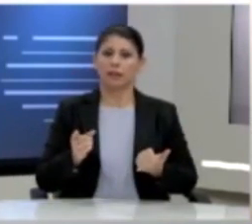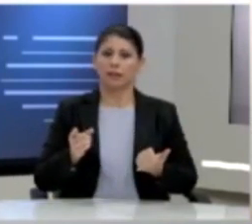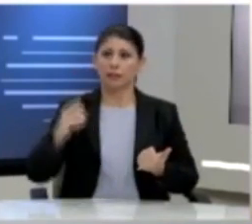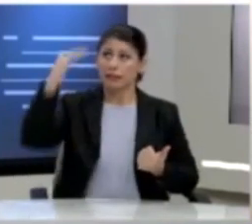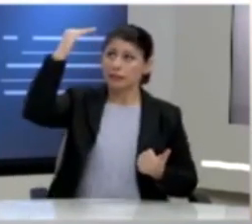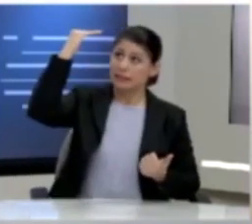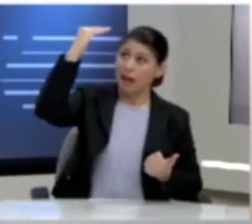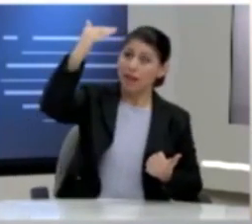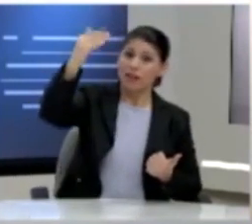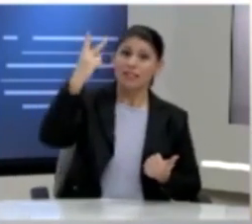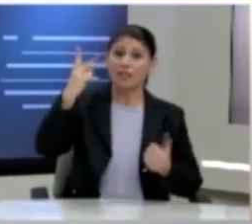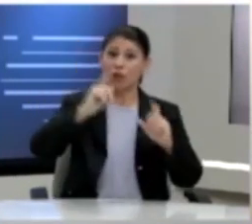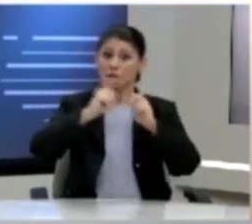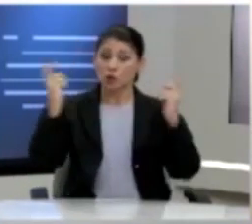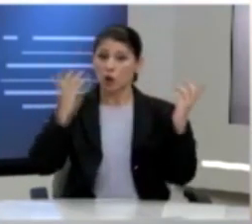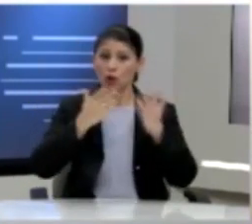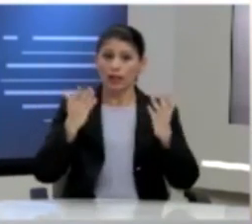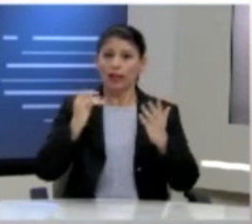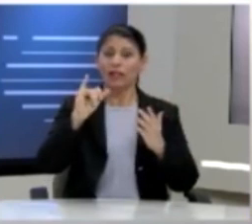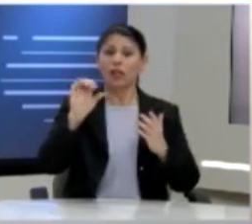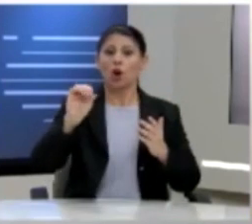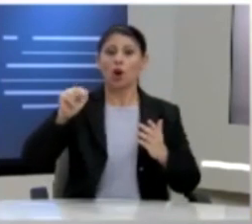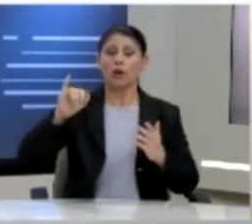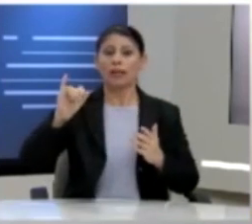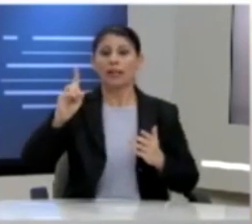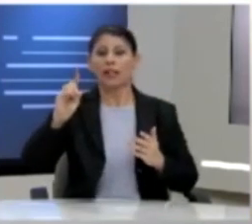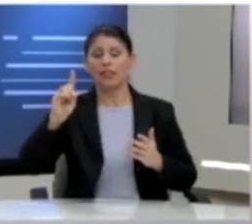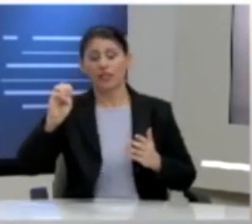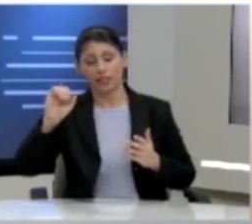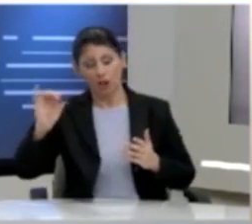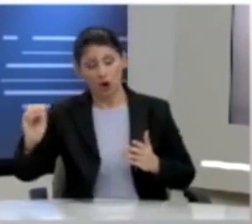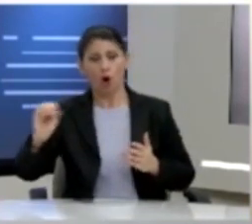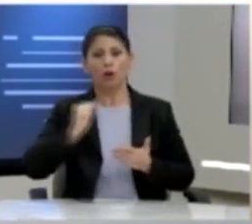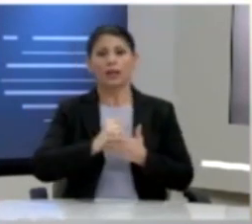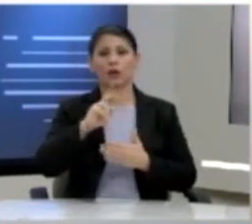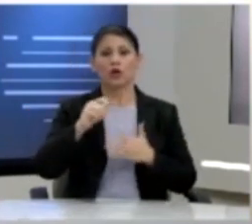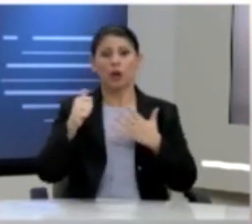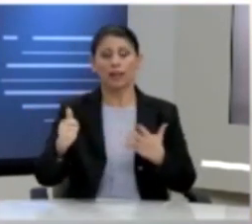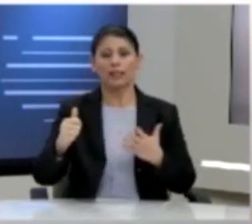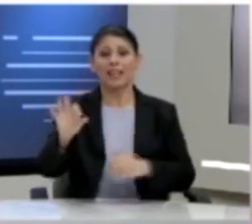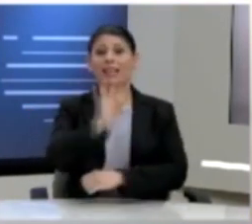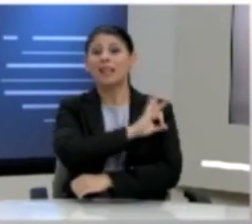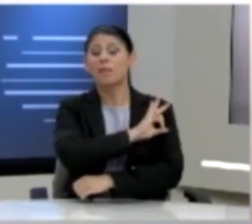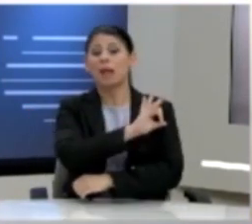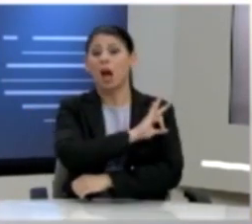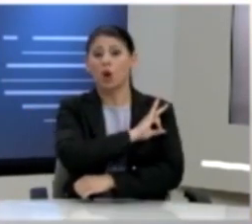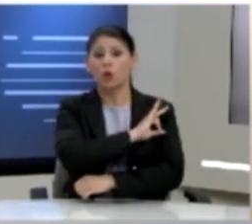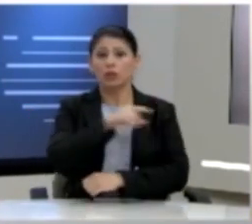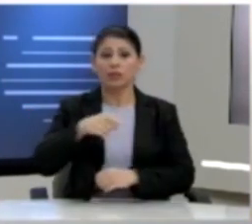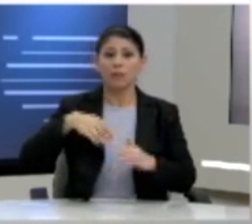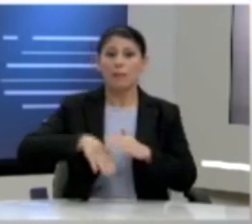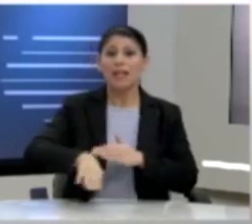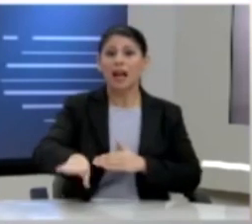από τον ταβάνι σε 2 σχολεία, στην Ιωνίδιο, πρότυπο σχολείο, και στο 26ο νηπιαγωγείο